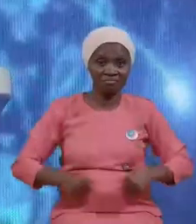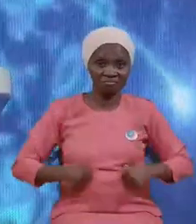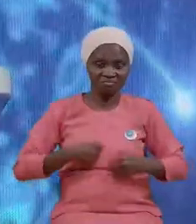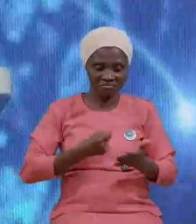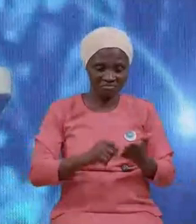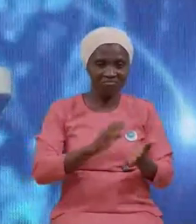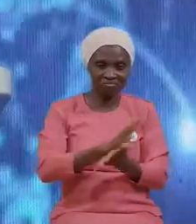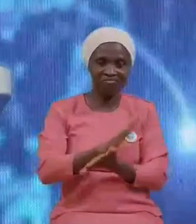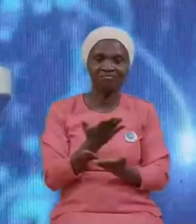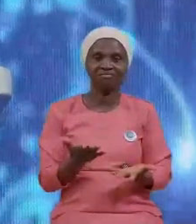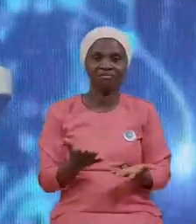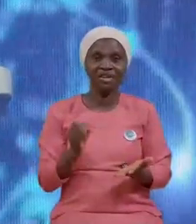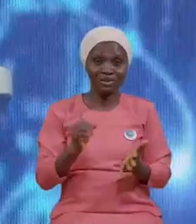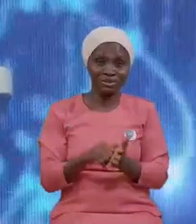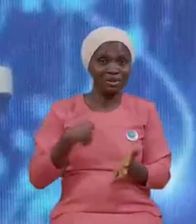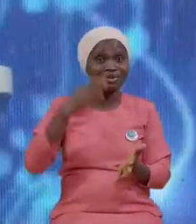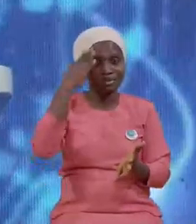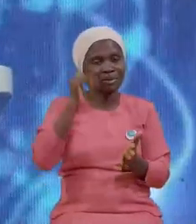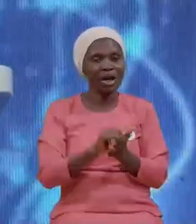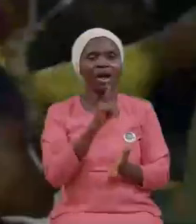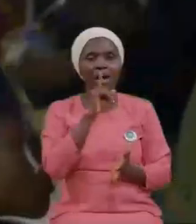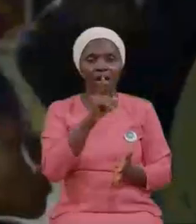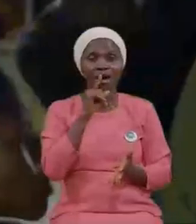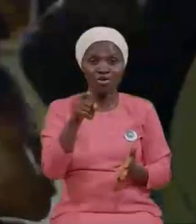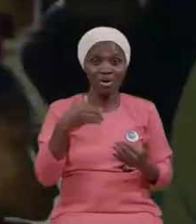la paix du prince de la paix.